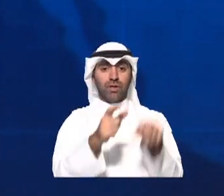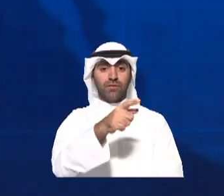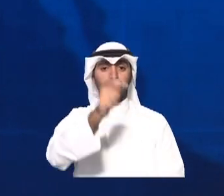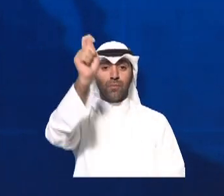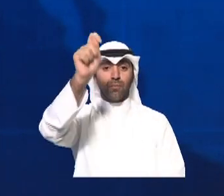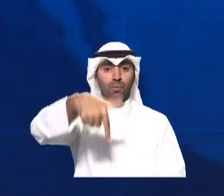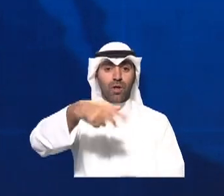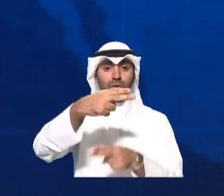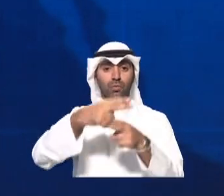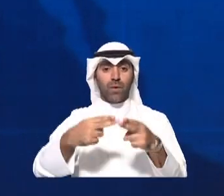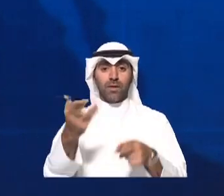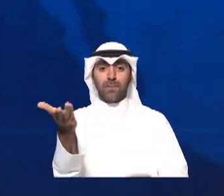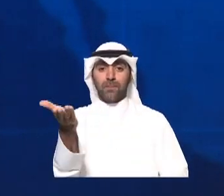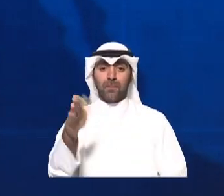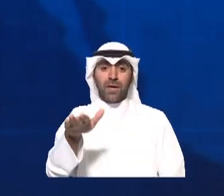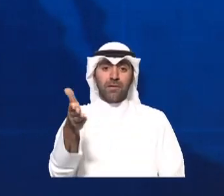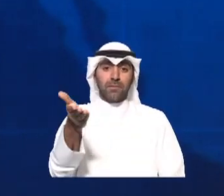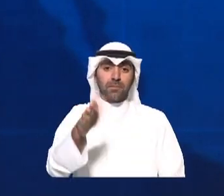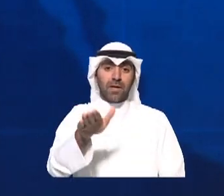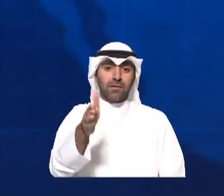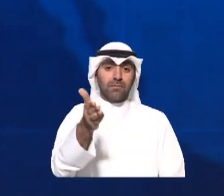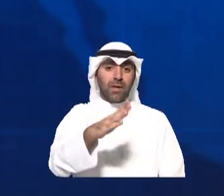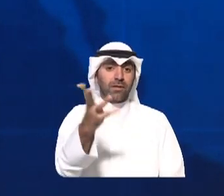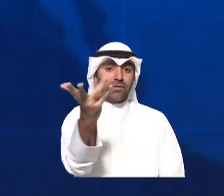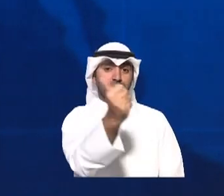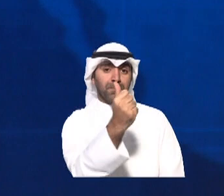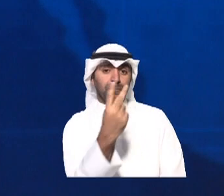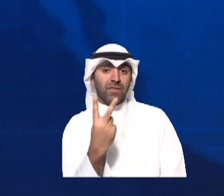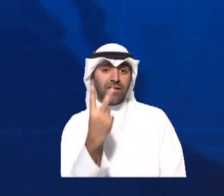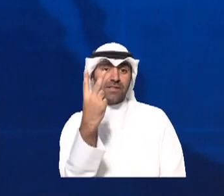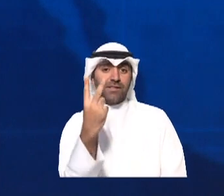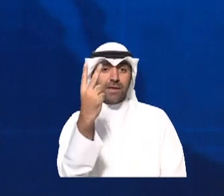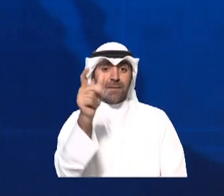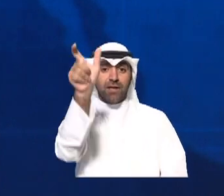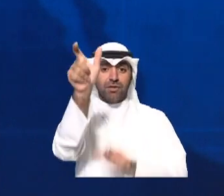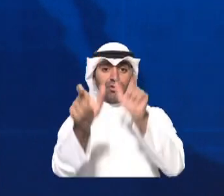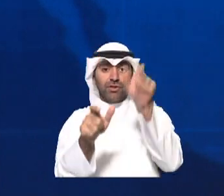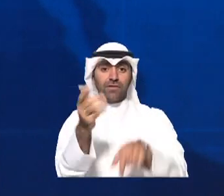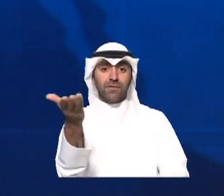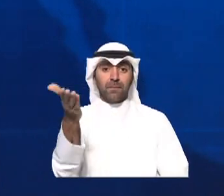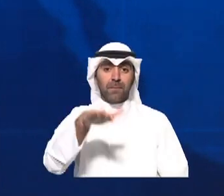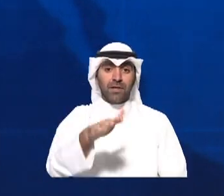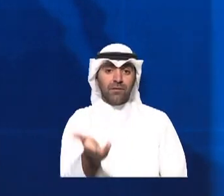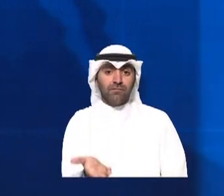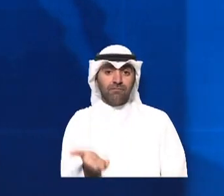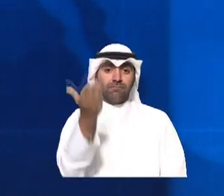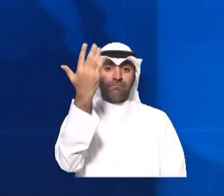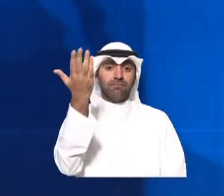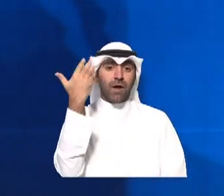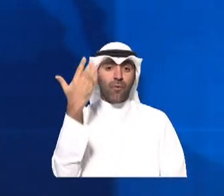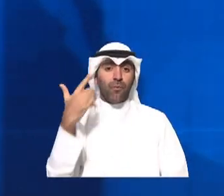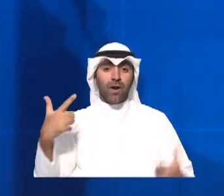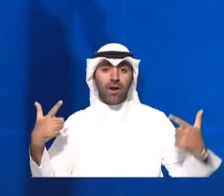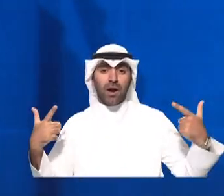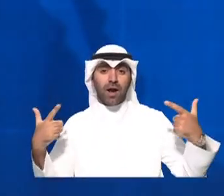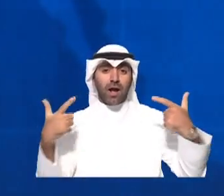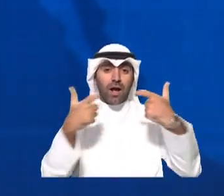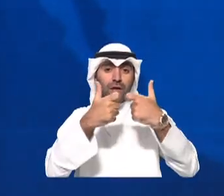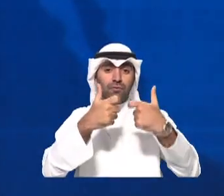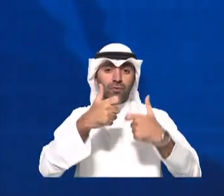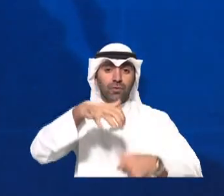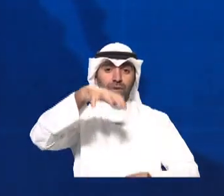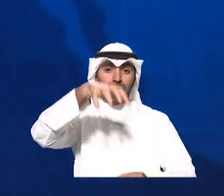7 رفات تعود لأسرى ومفقودين كويتيين أثناء الغزو العراقي الغاشم على الكويت